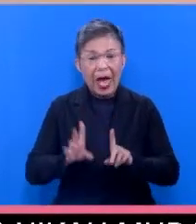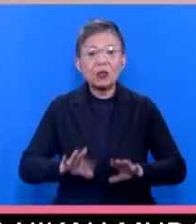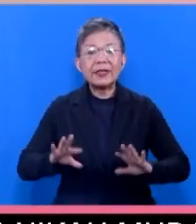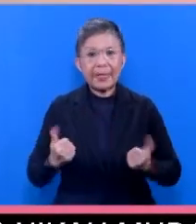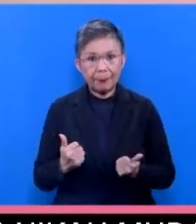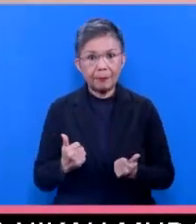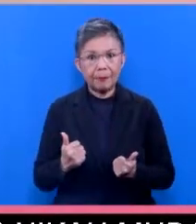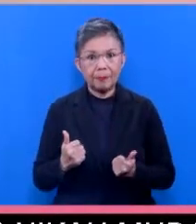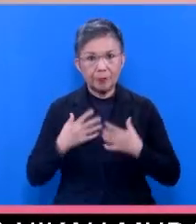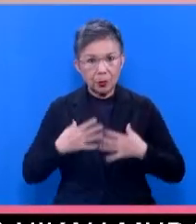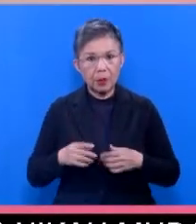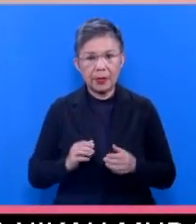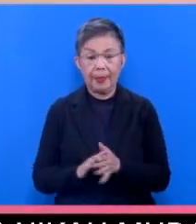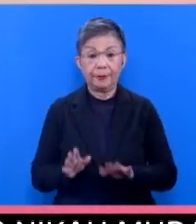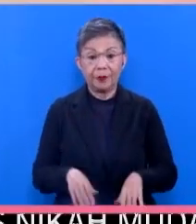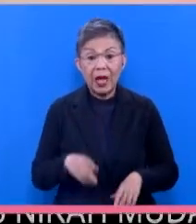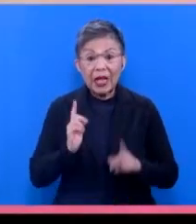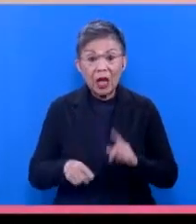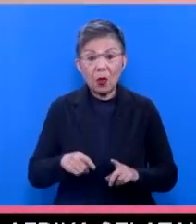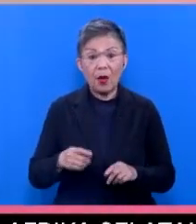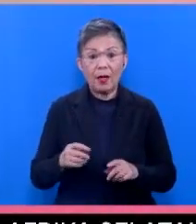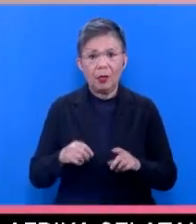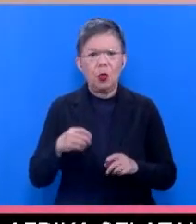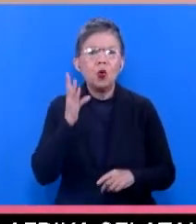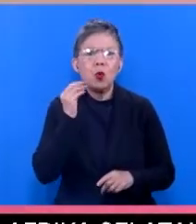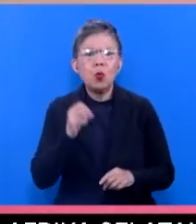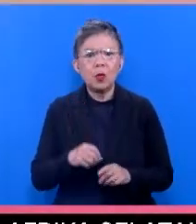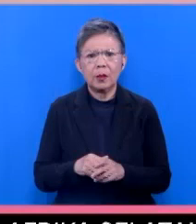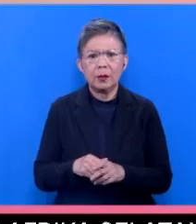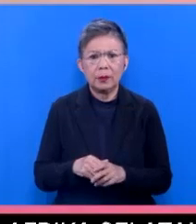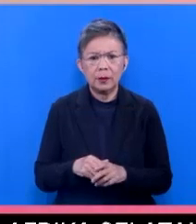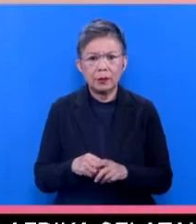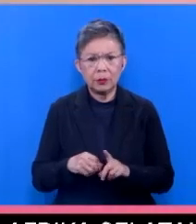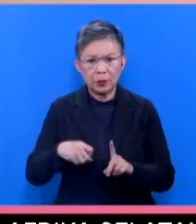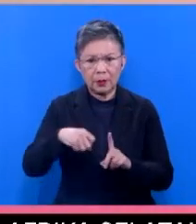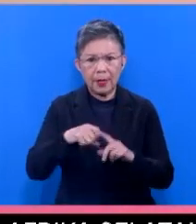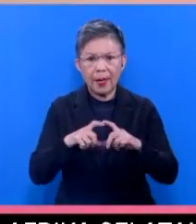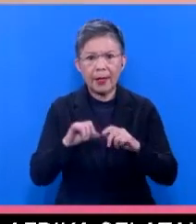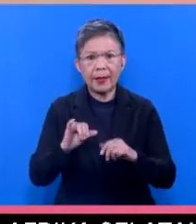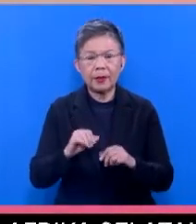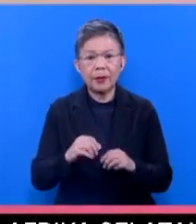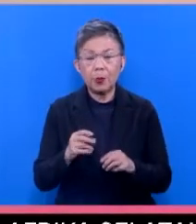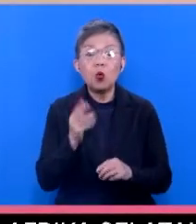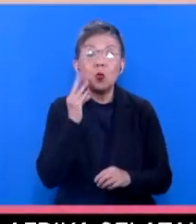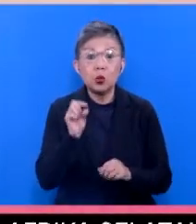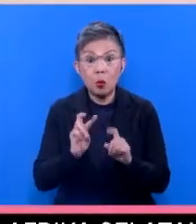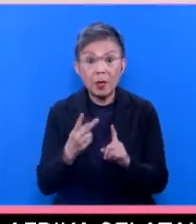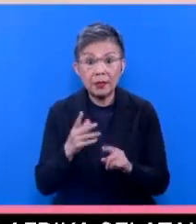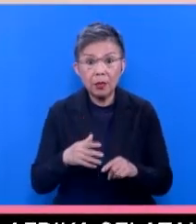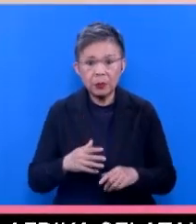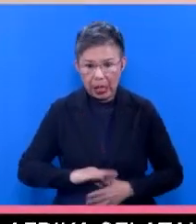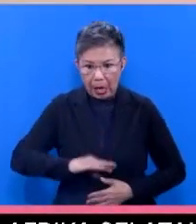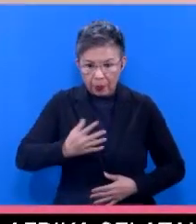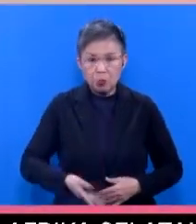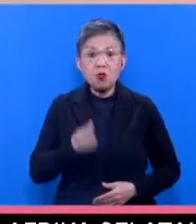menjadi penting. Dalam hal ini ketika anak melakukan usia perkawinan anak, ada potensi misalnya